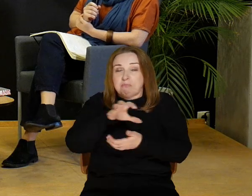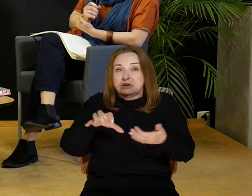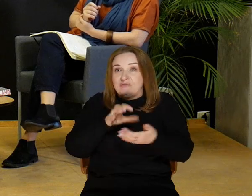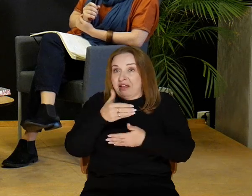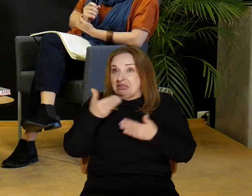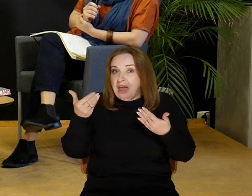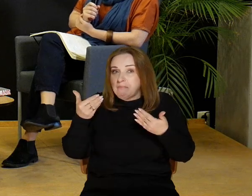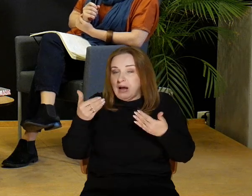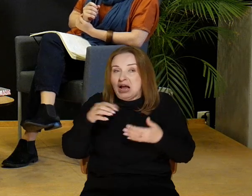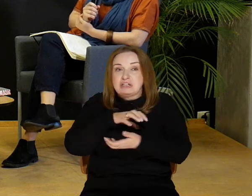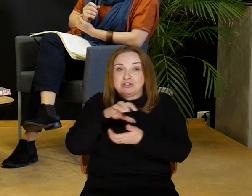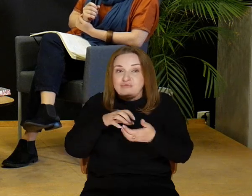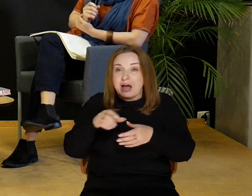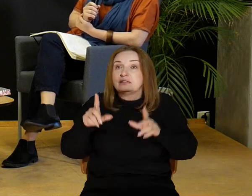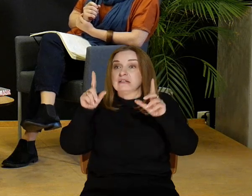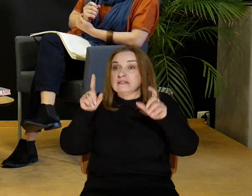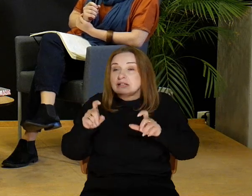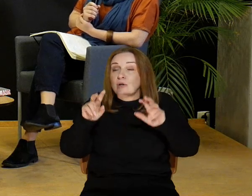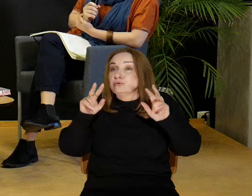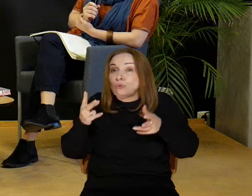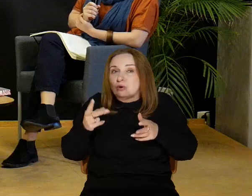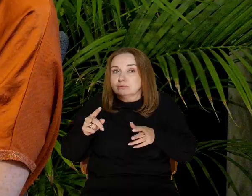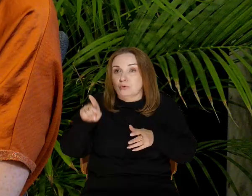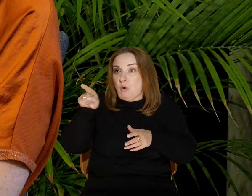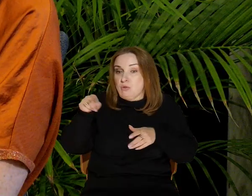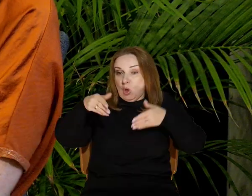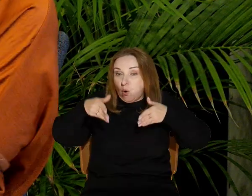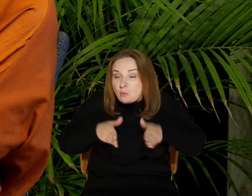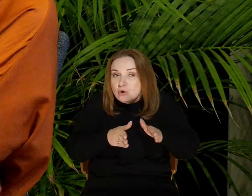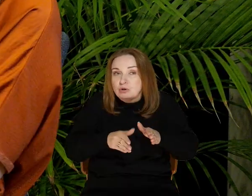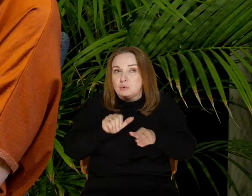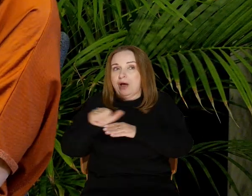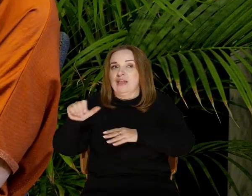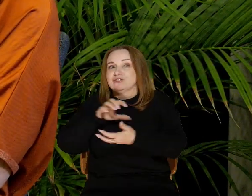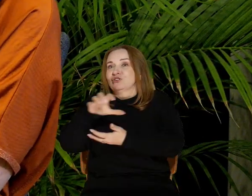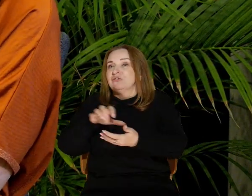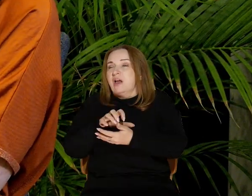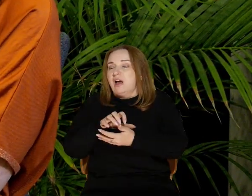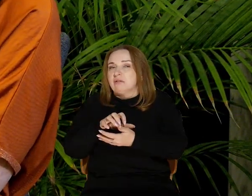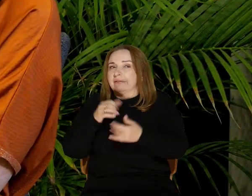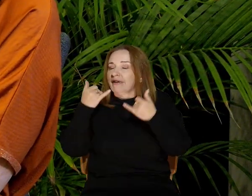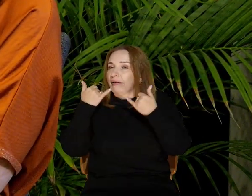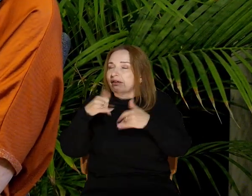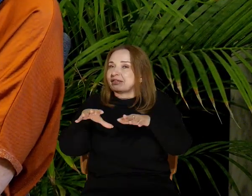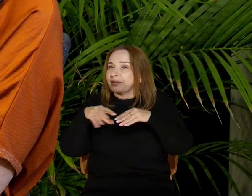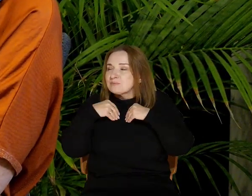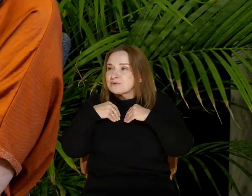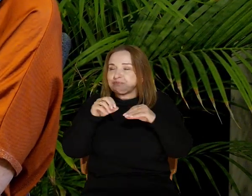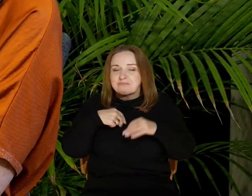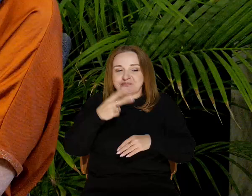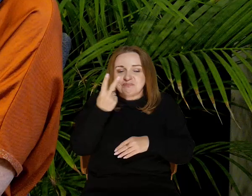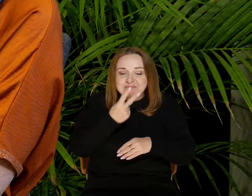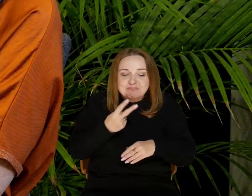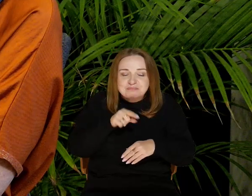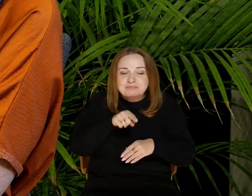zaczął w momencie, kiedy ona się urodziła. I tak właśnie patrzę tutaj na okładki waszych